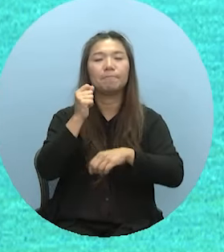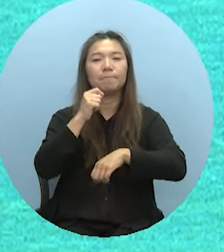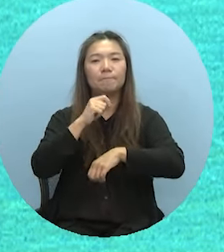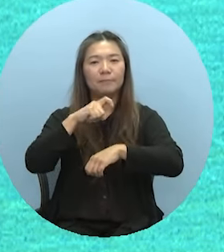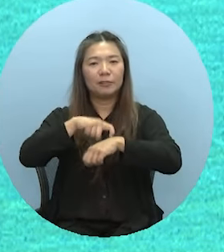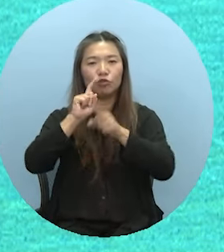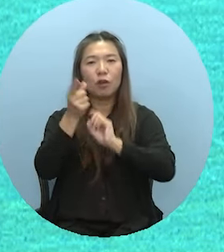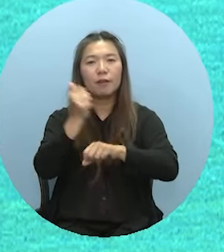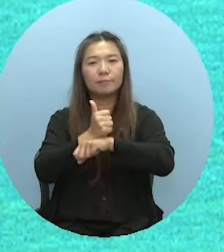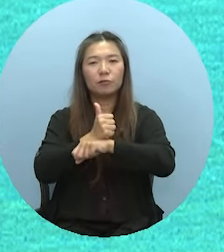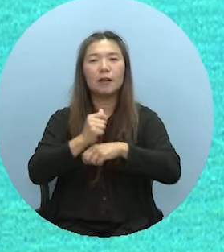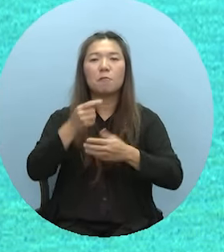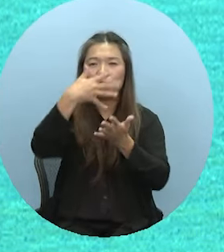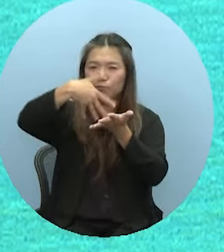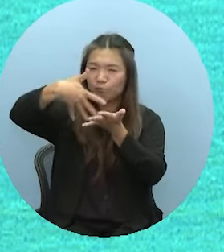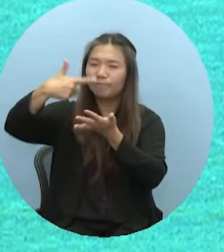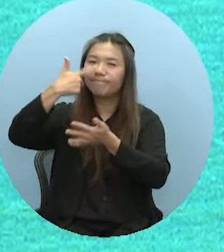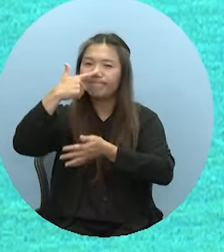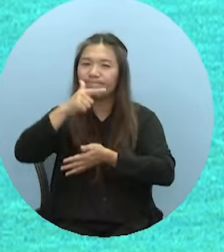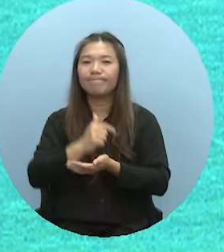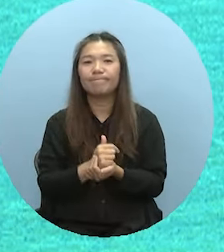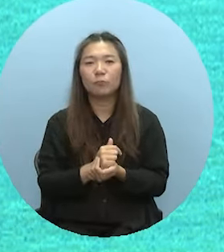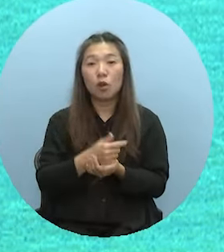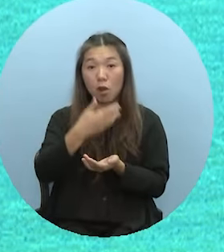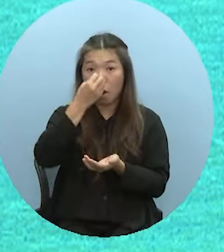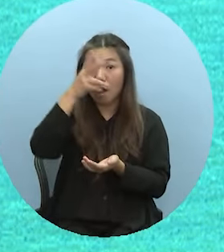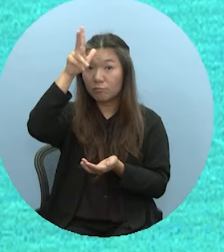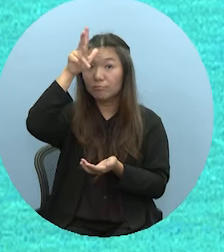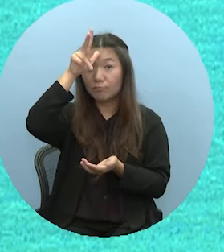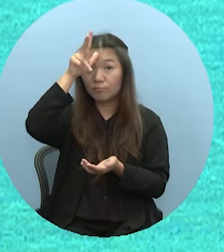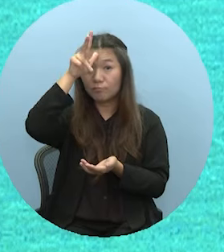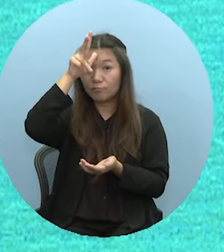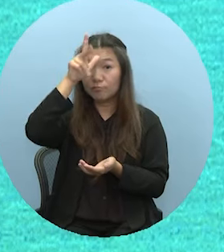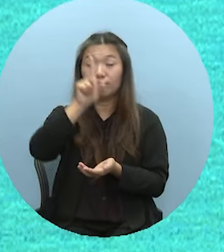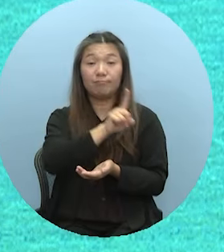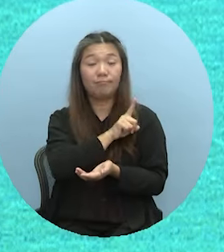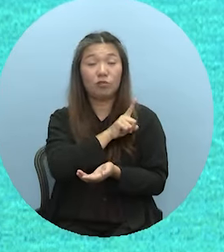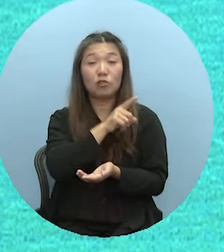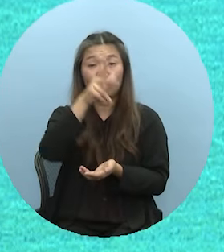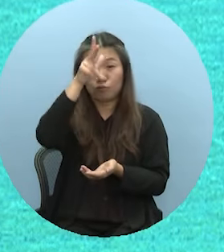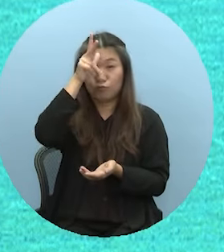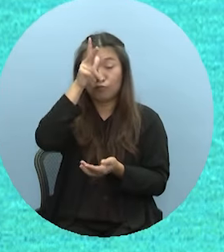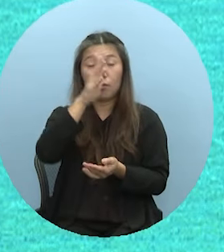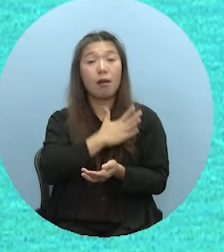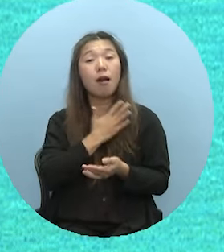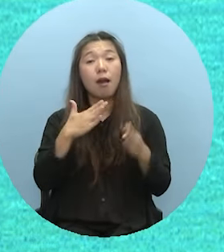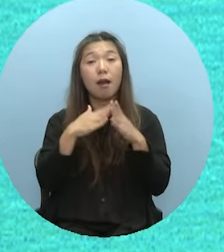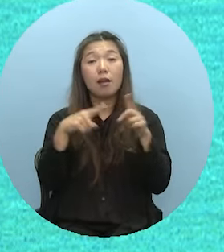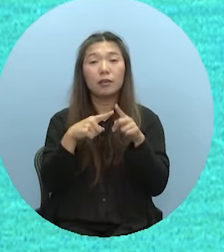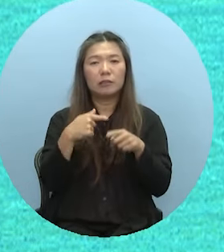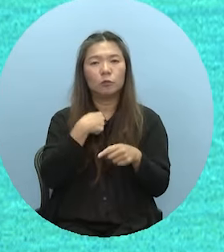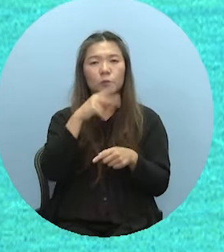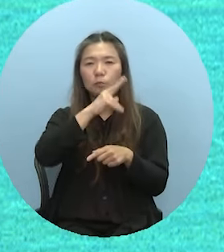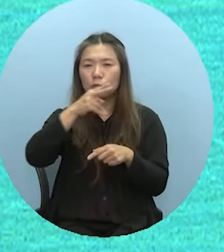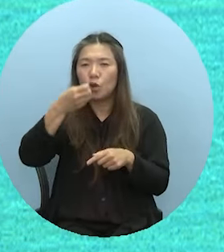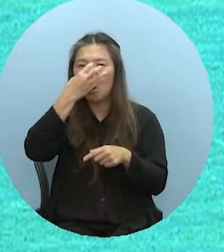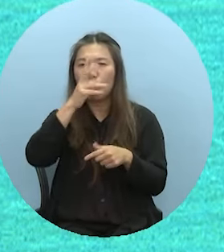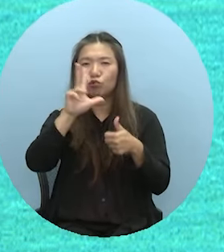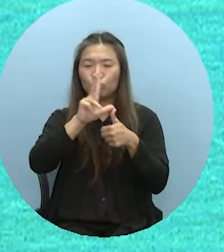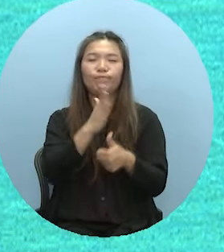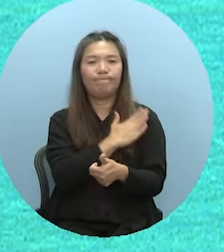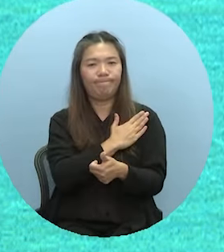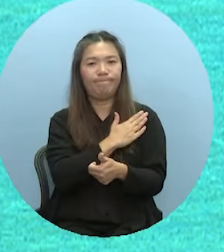遇，繪發展新篇。特區政府作為特區的當家人，有治理香港的主